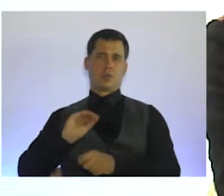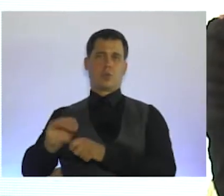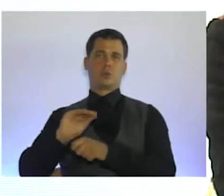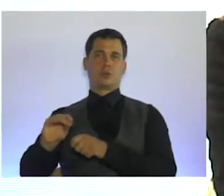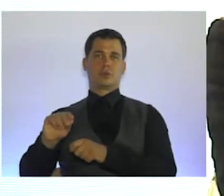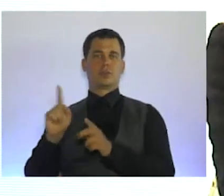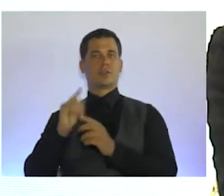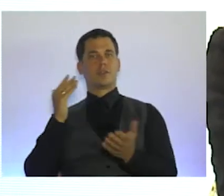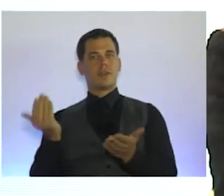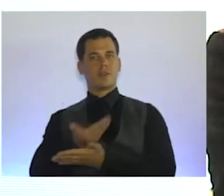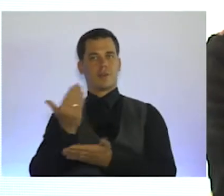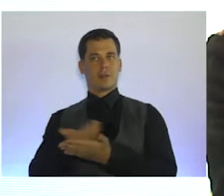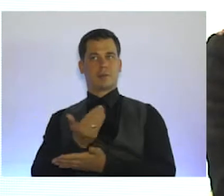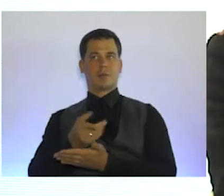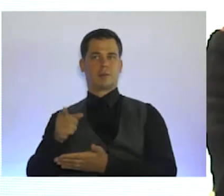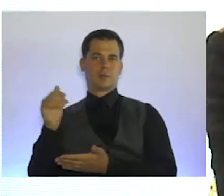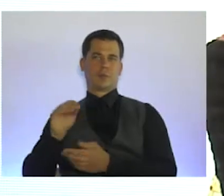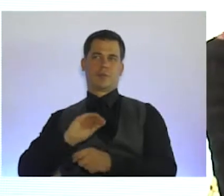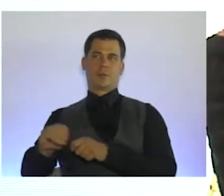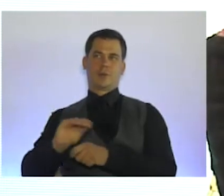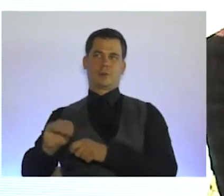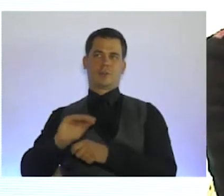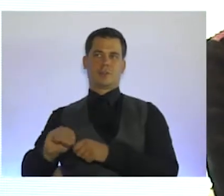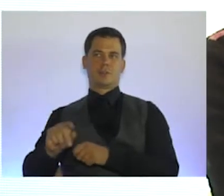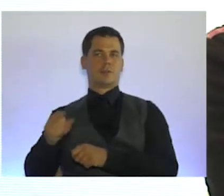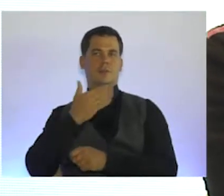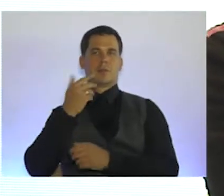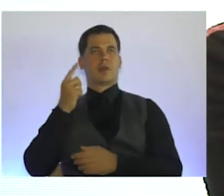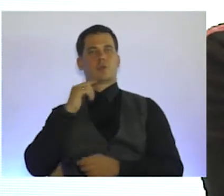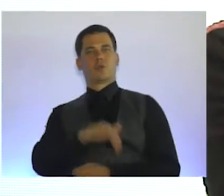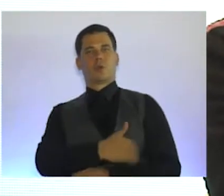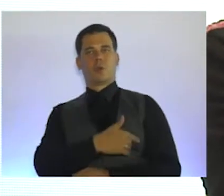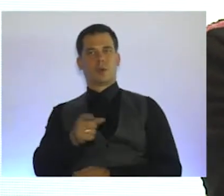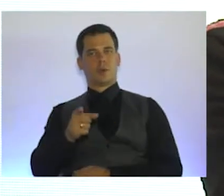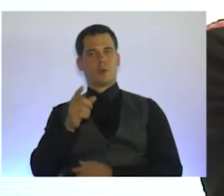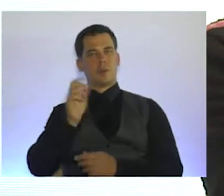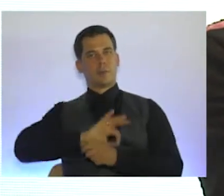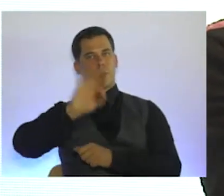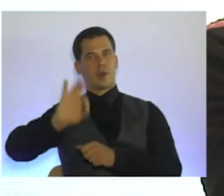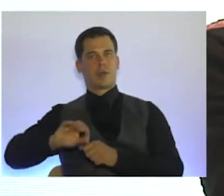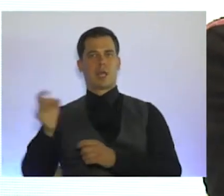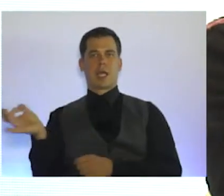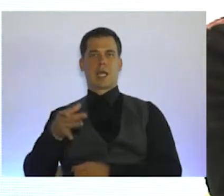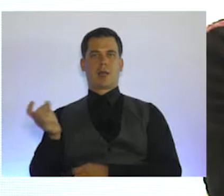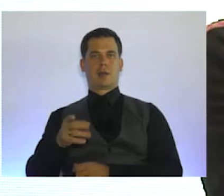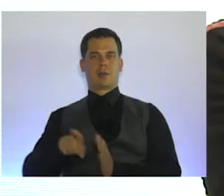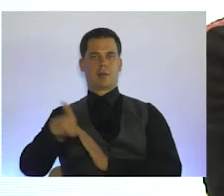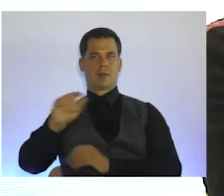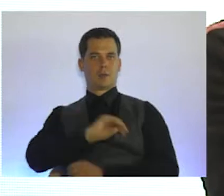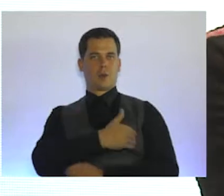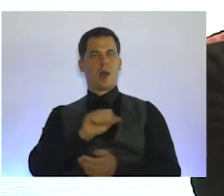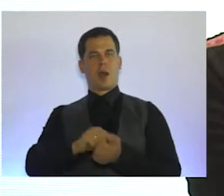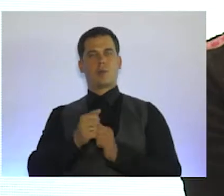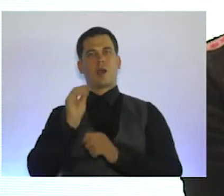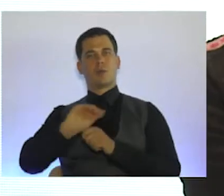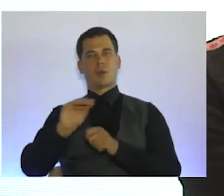branży innowacyjnej, w której tak naprawdę nie ma szkoły, która uczy tego, czego my potrzebujemy, czyli projektowania gier szkoleniowych, projektowania gier edukacyjnych. No